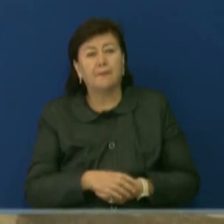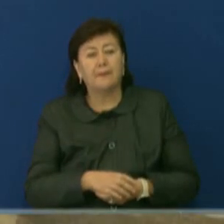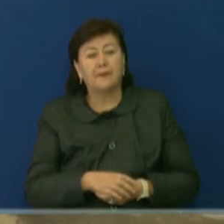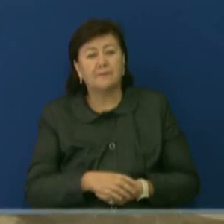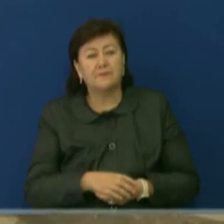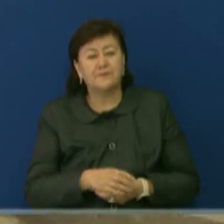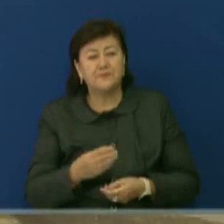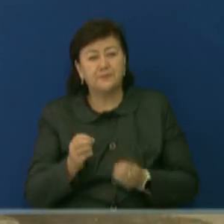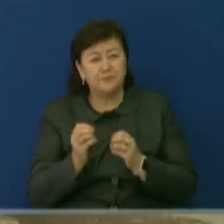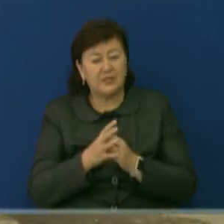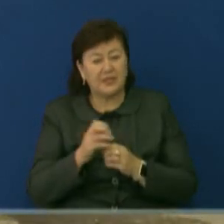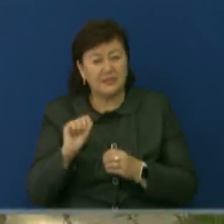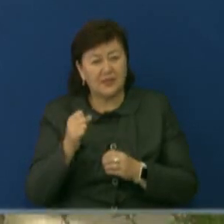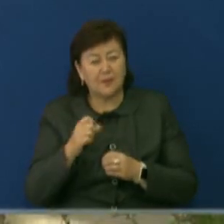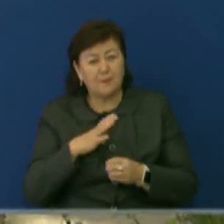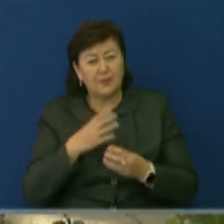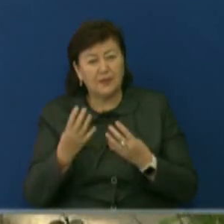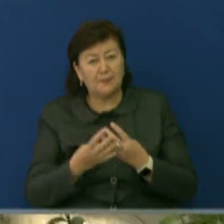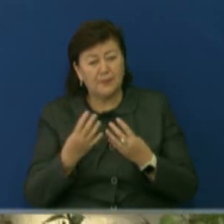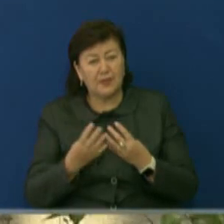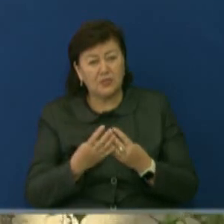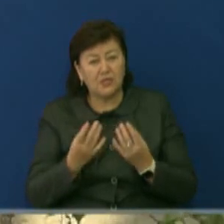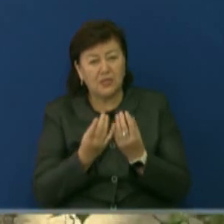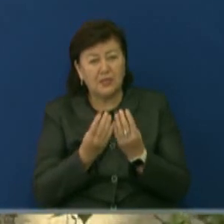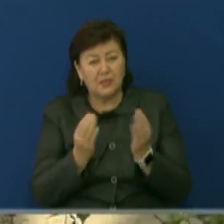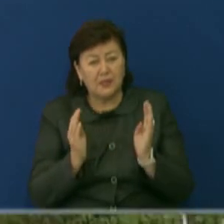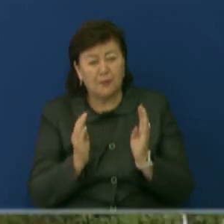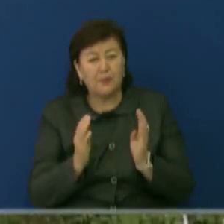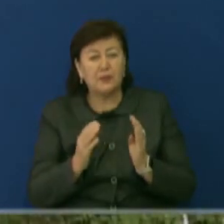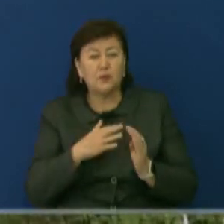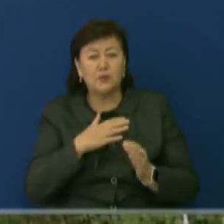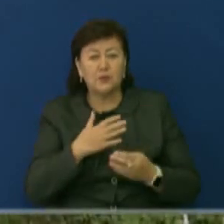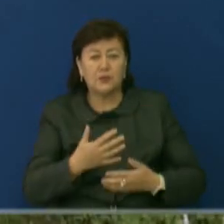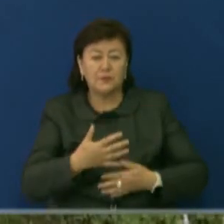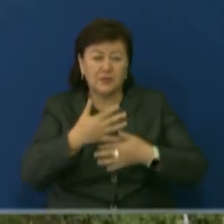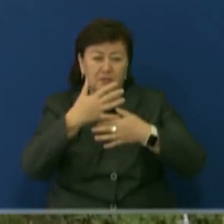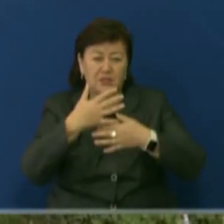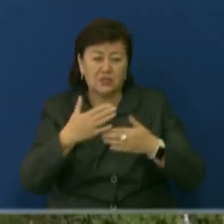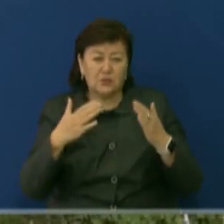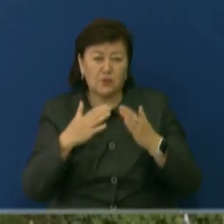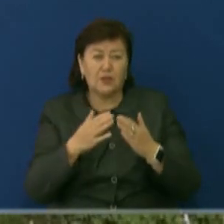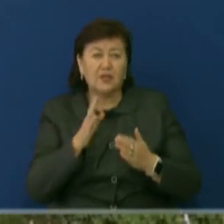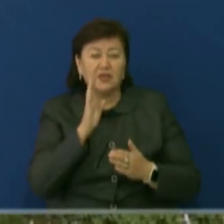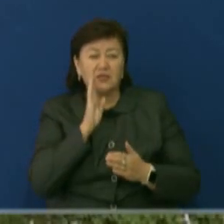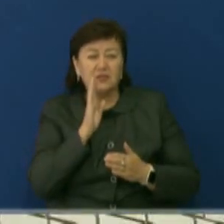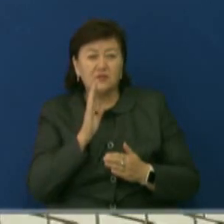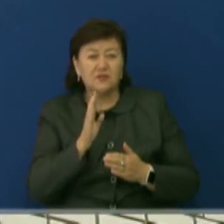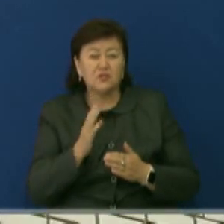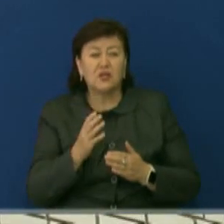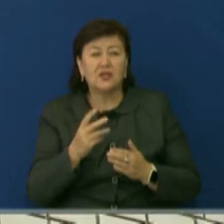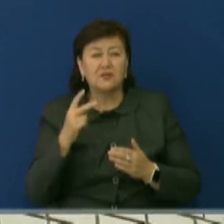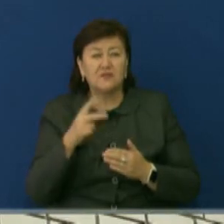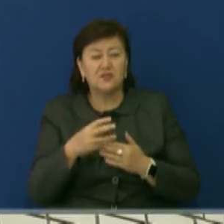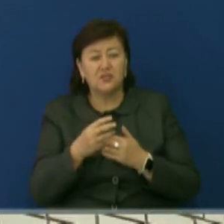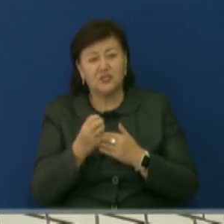Напомним, 15 августа произошел пожар на балконе многоэтажного дома по проспекту Шакарима, где девушка 2003 года